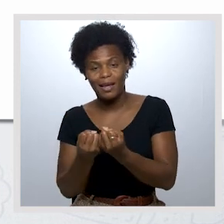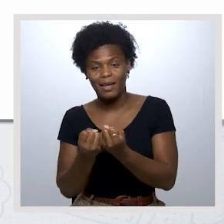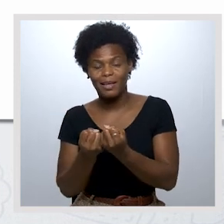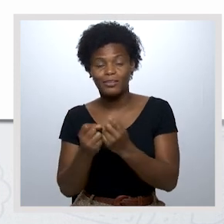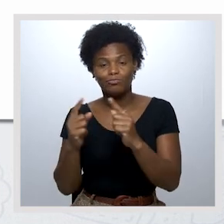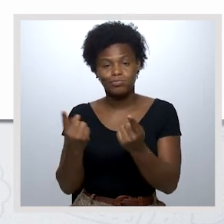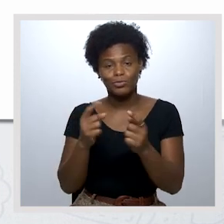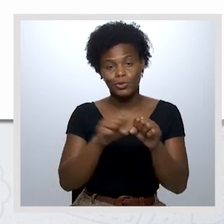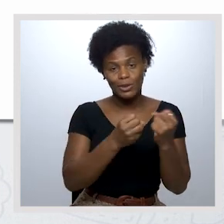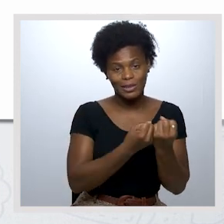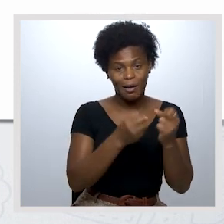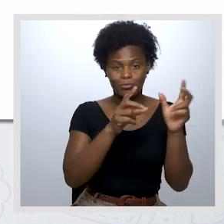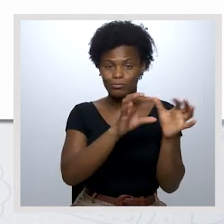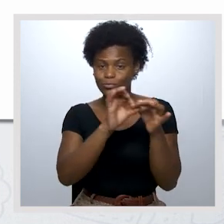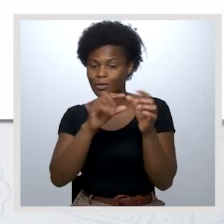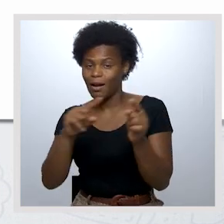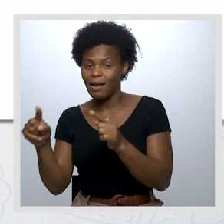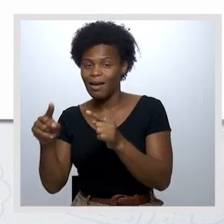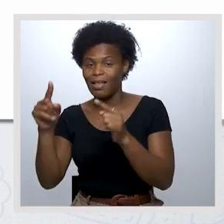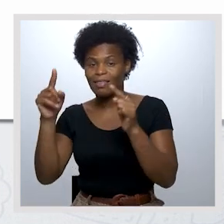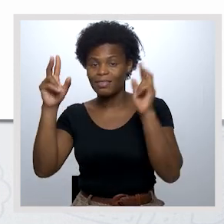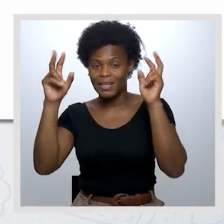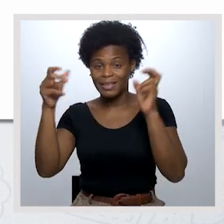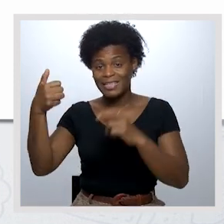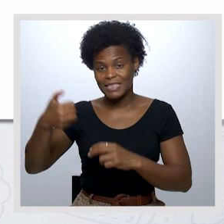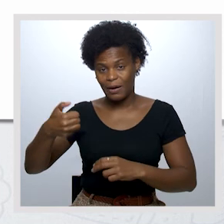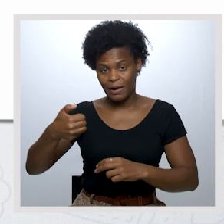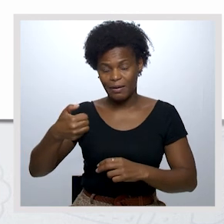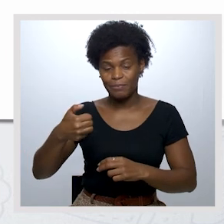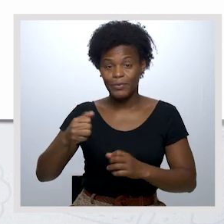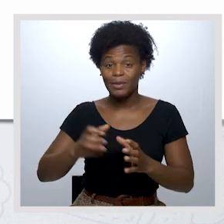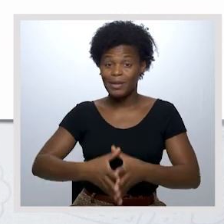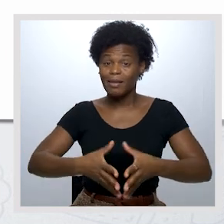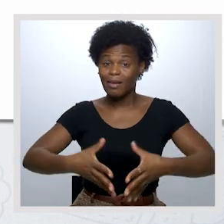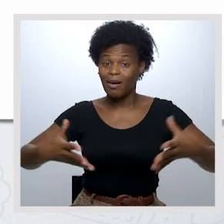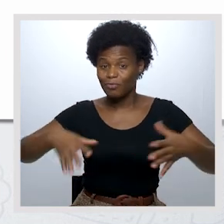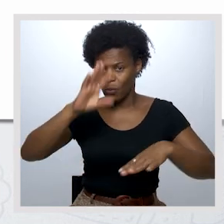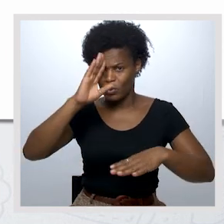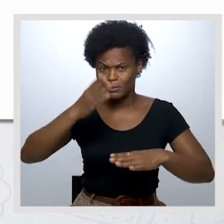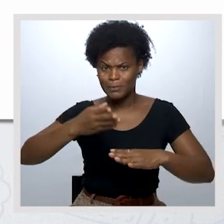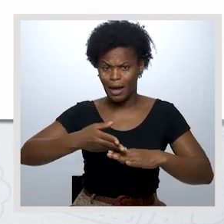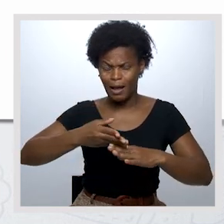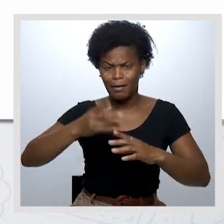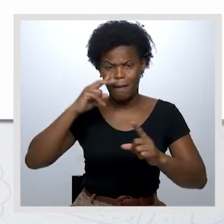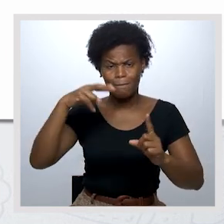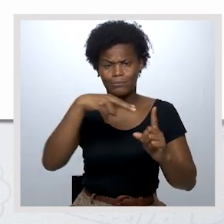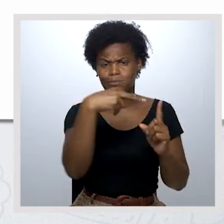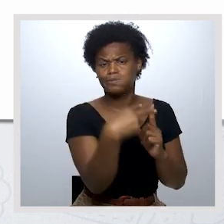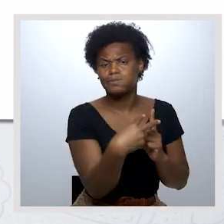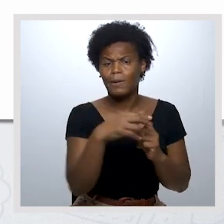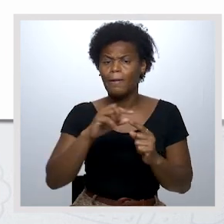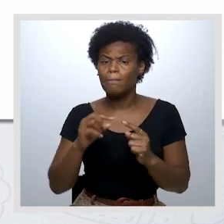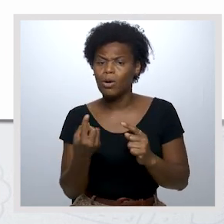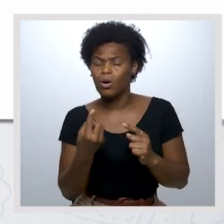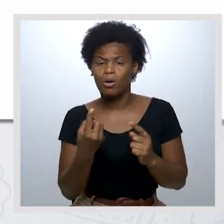vous l'associez au titre 5. Des grandes fêtes en perspective pour